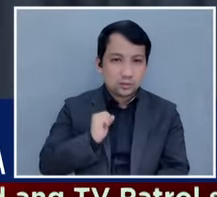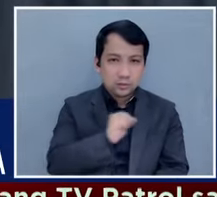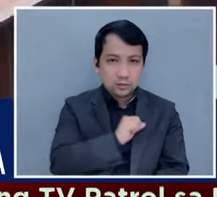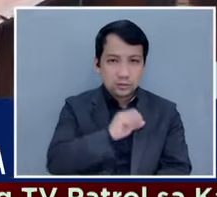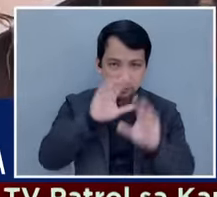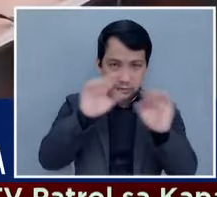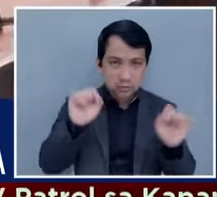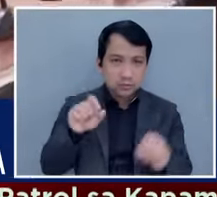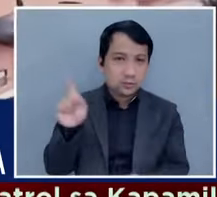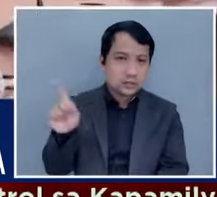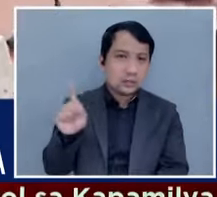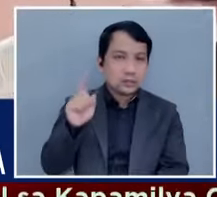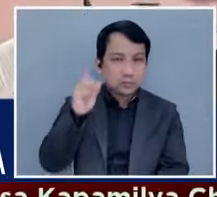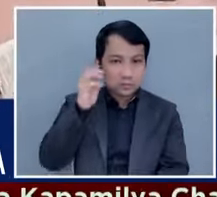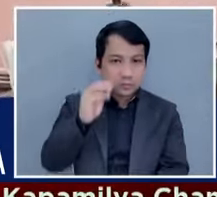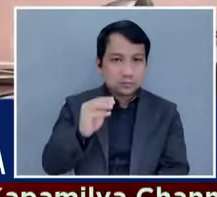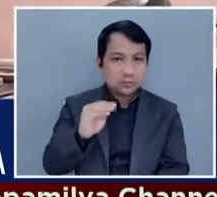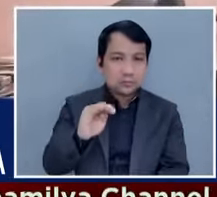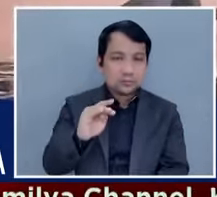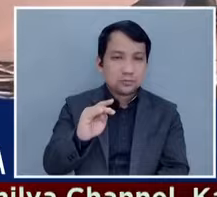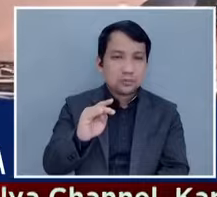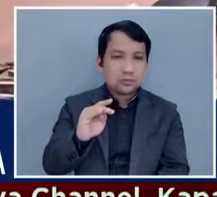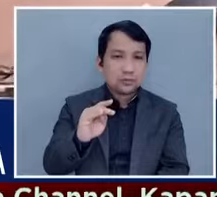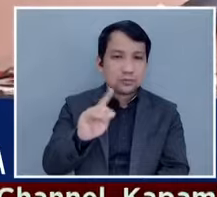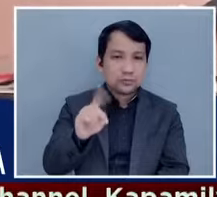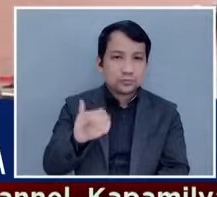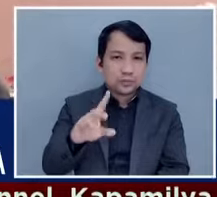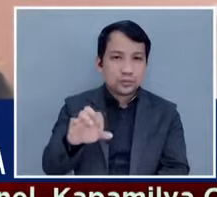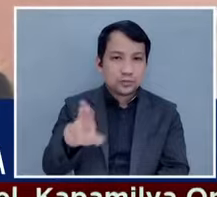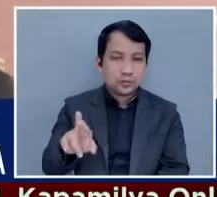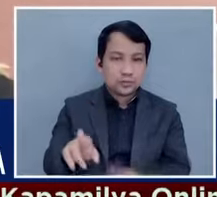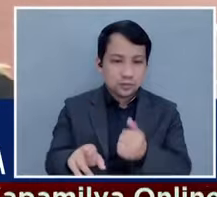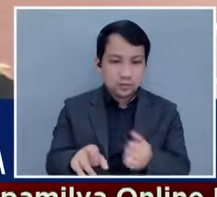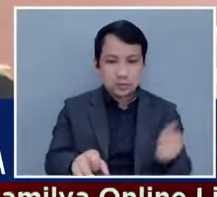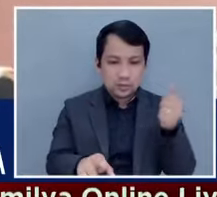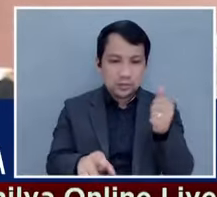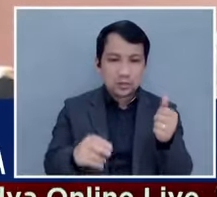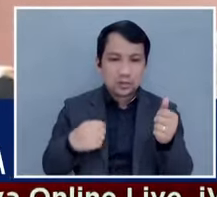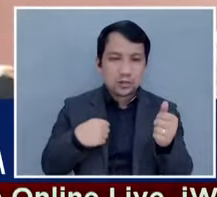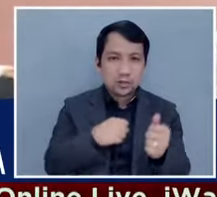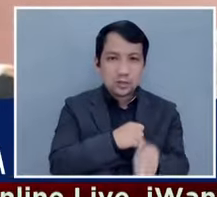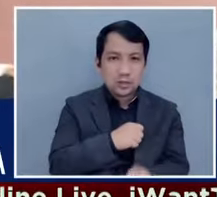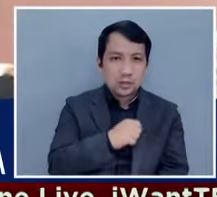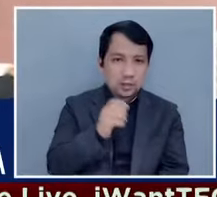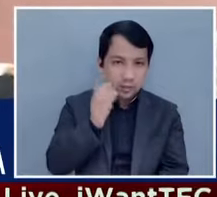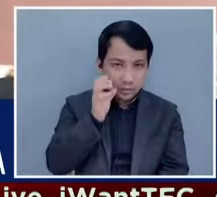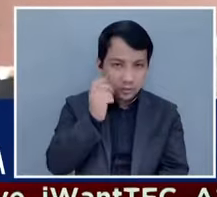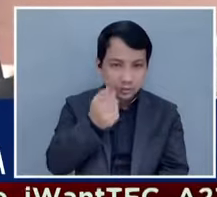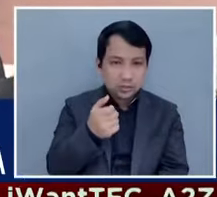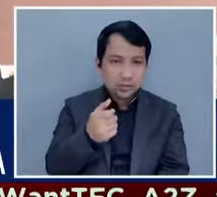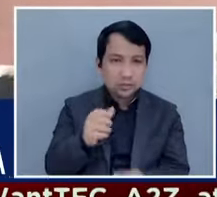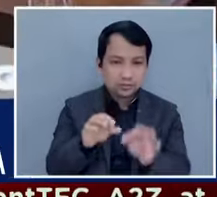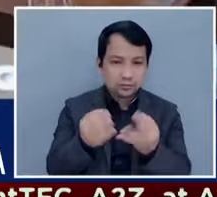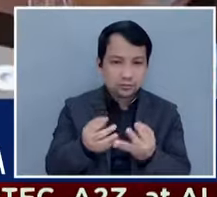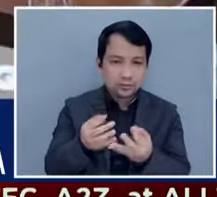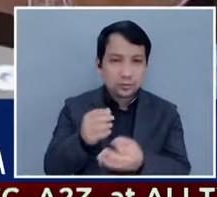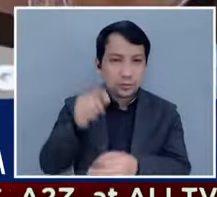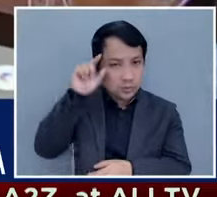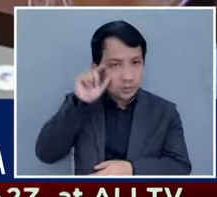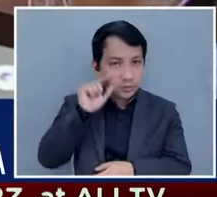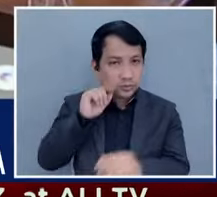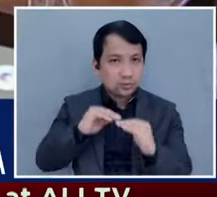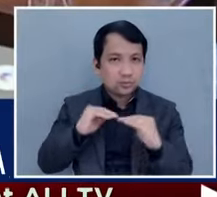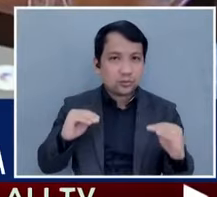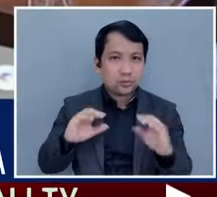Miguel Subiri, Senador Risa Hontiveros, na Chair ng Committee on Women, Children, Family Relations and Gender Equality, at